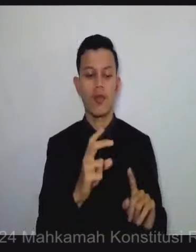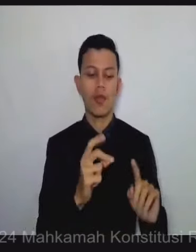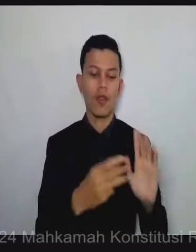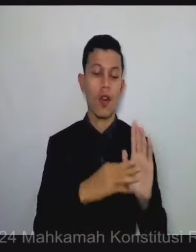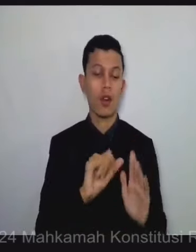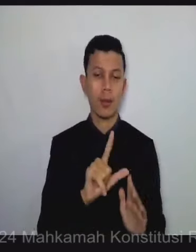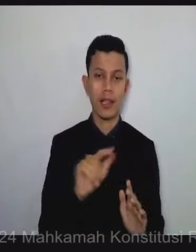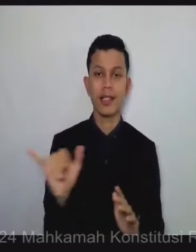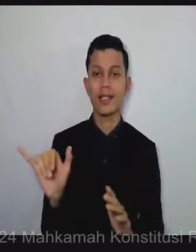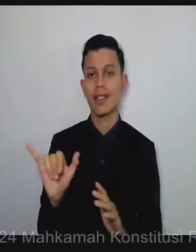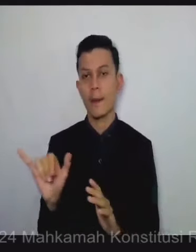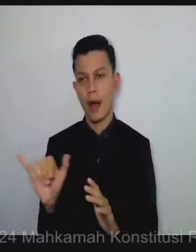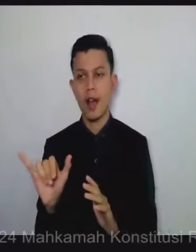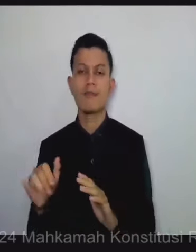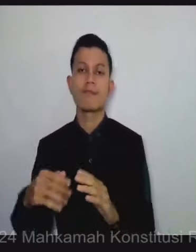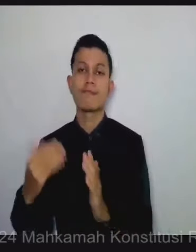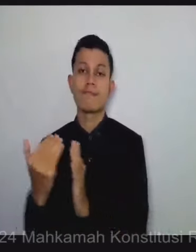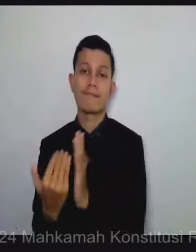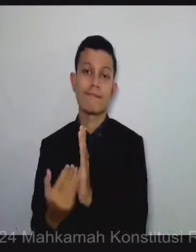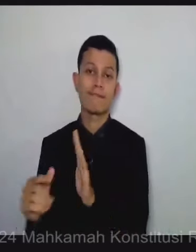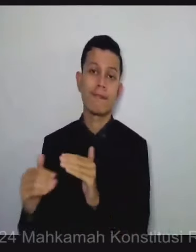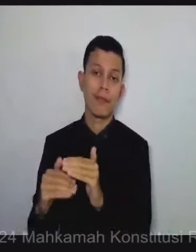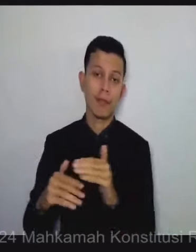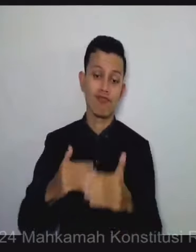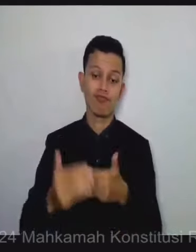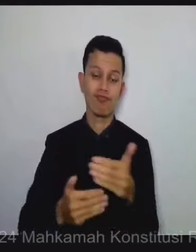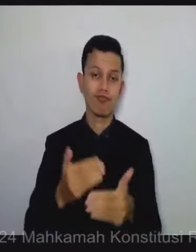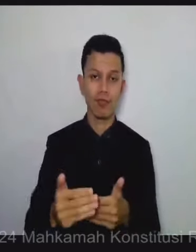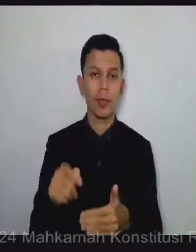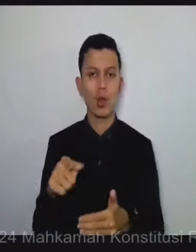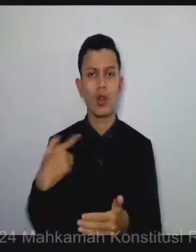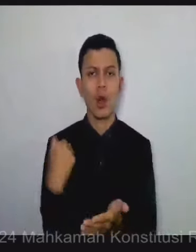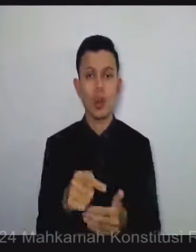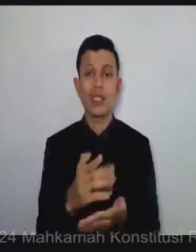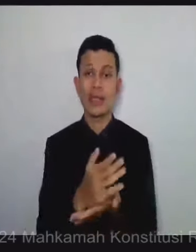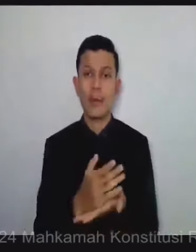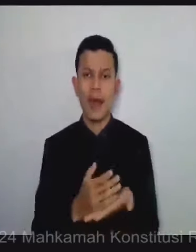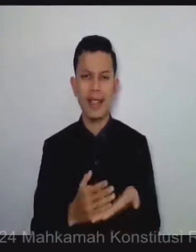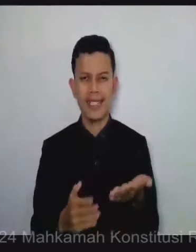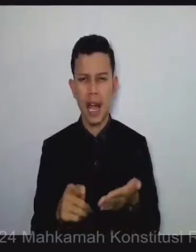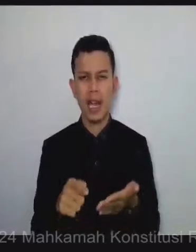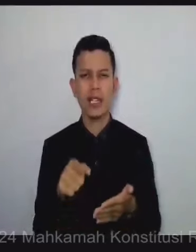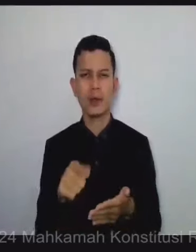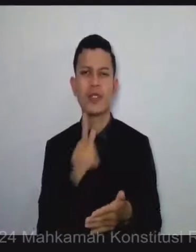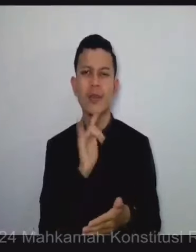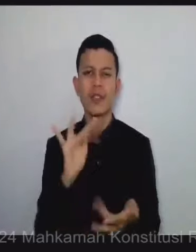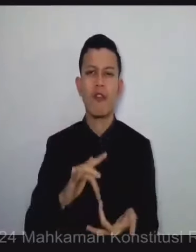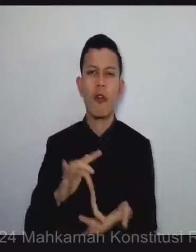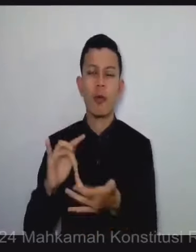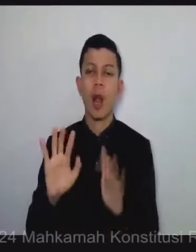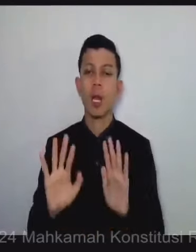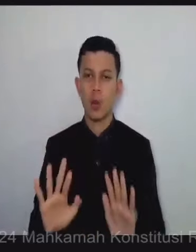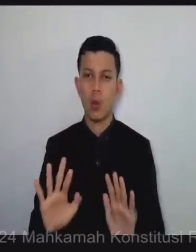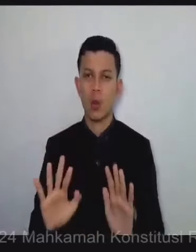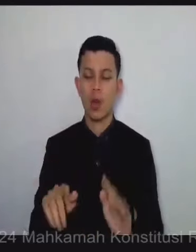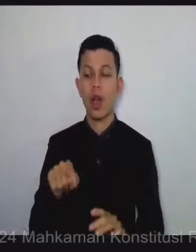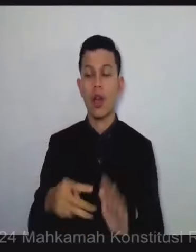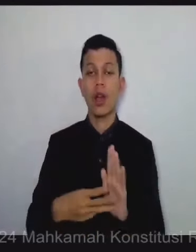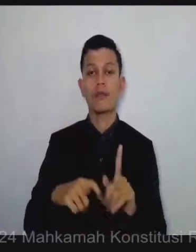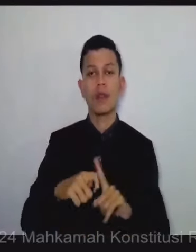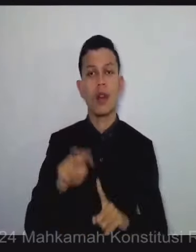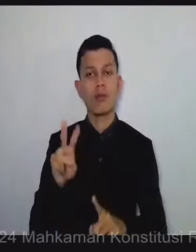UN diregistrasi serta ditindaklanjuti merupakan kewenangan bawasu sebagaimana diatut oleh undang malistik Oleh karena itu Mahkamah perlu menegaskan